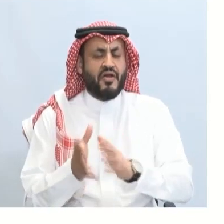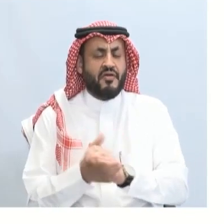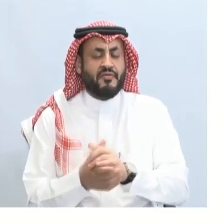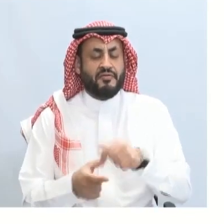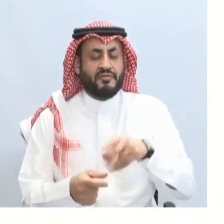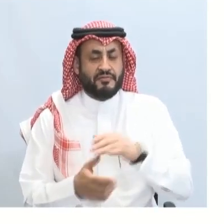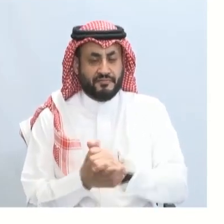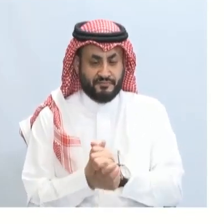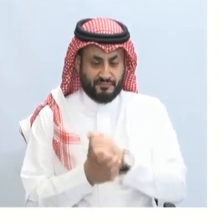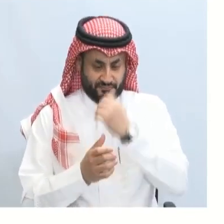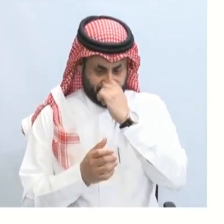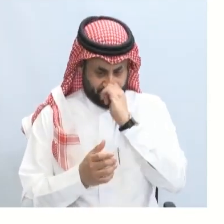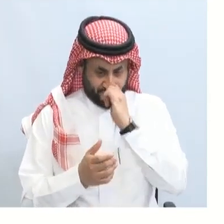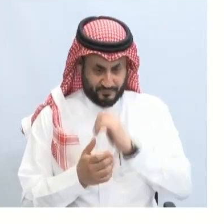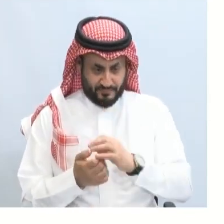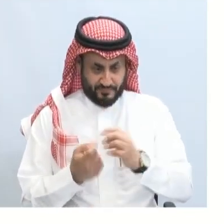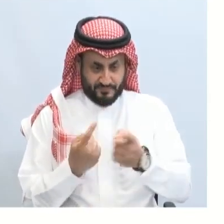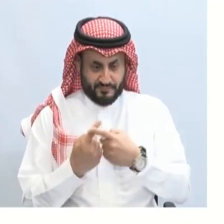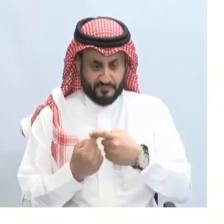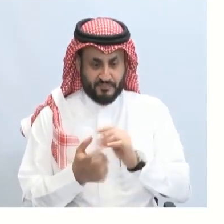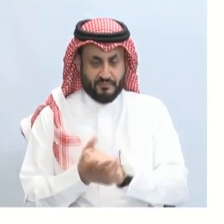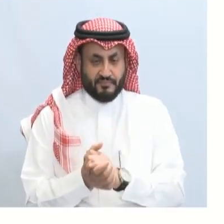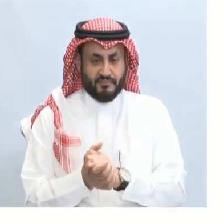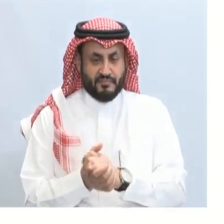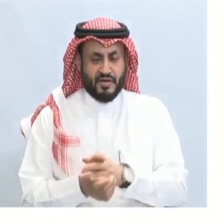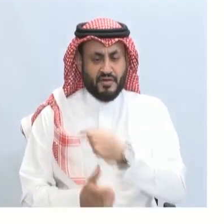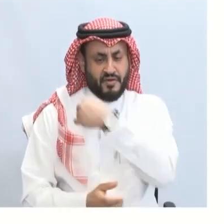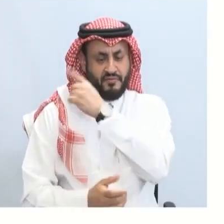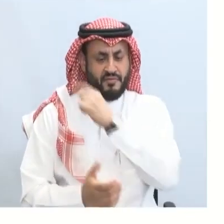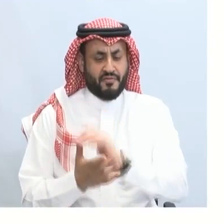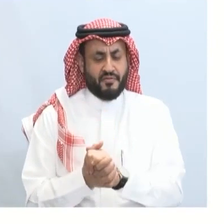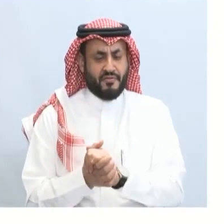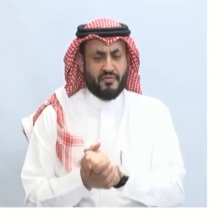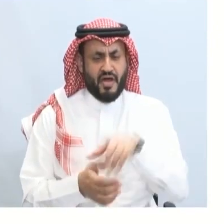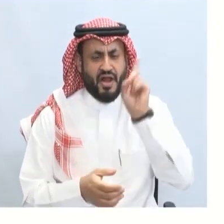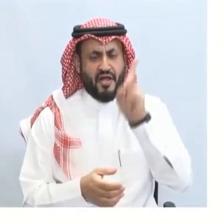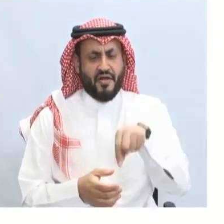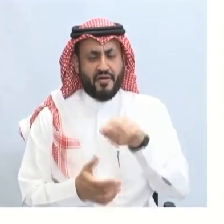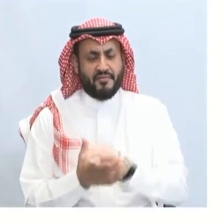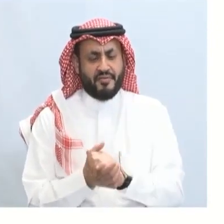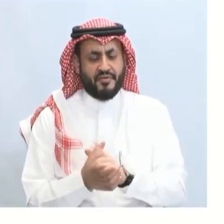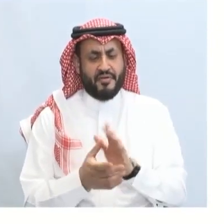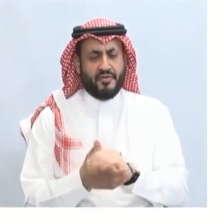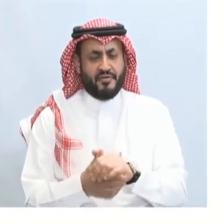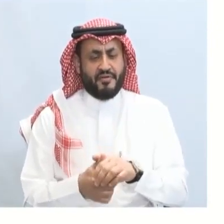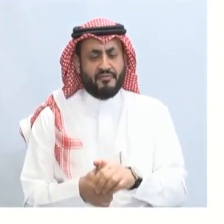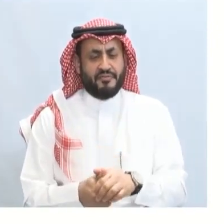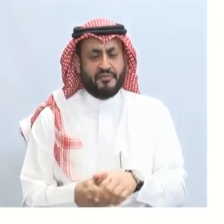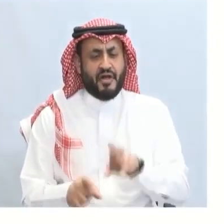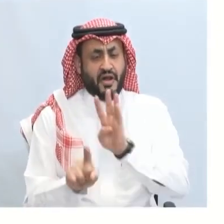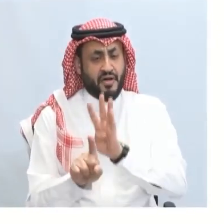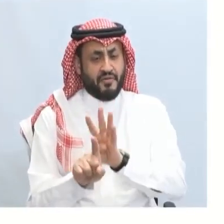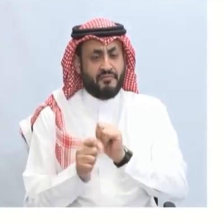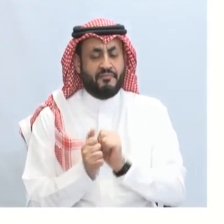اولا ترتكز على الثواب ايضا على العقاب ايضا على